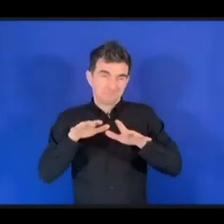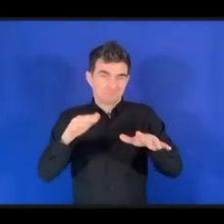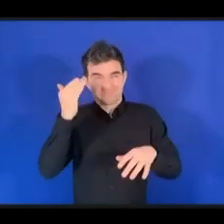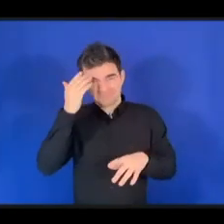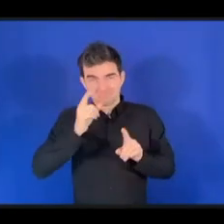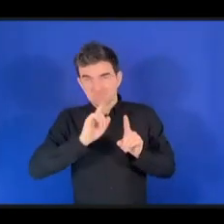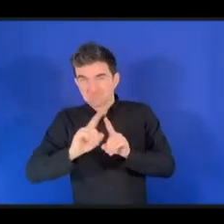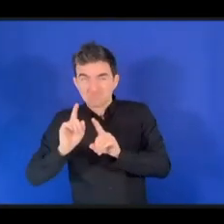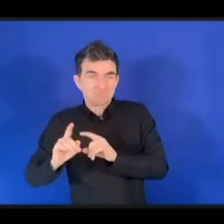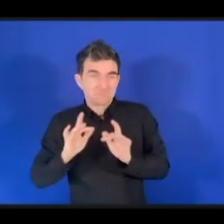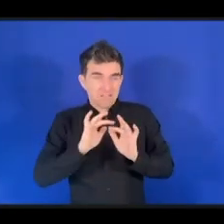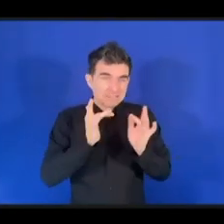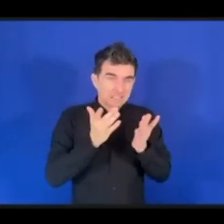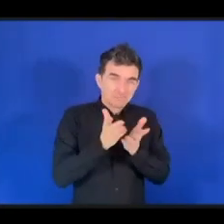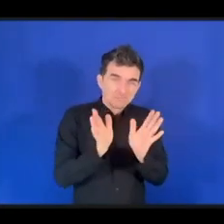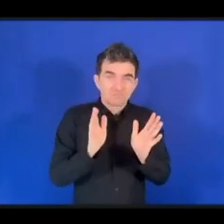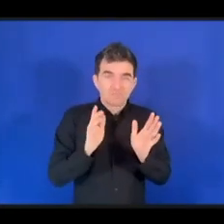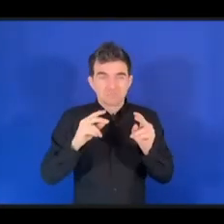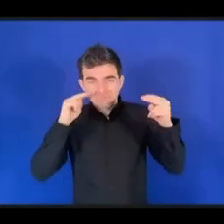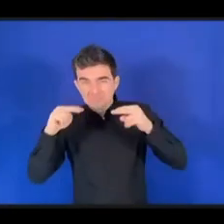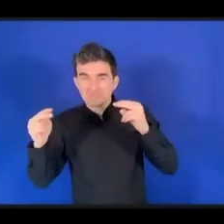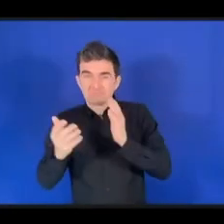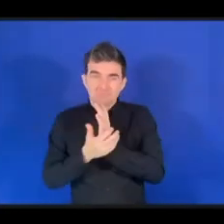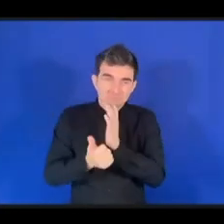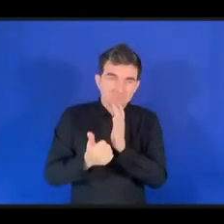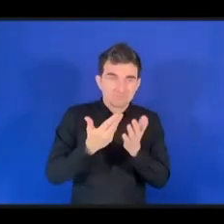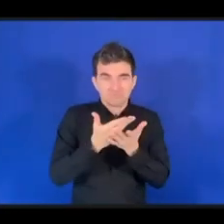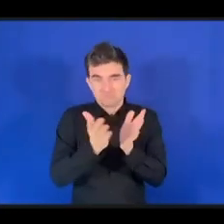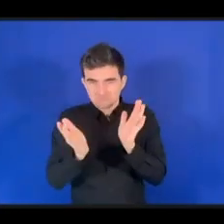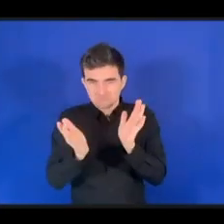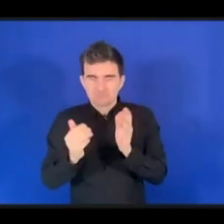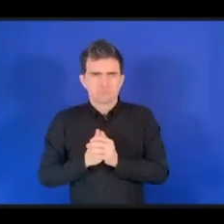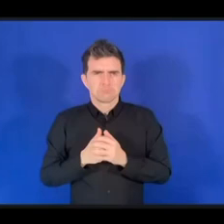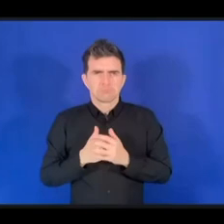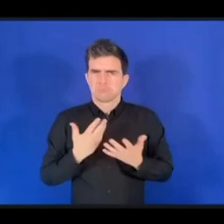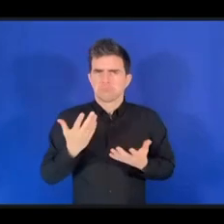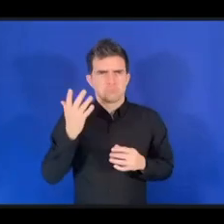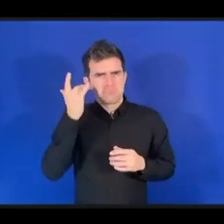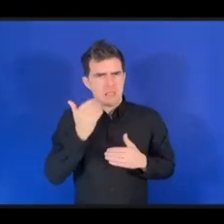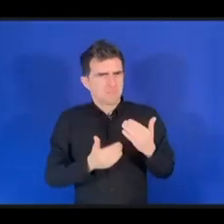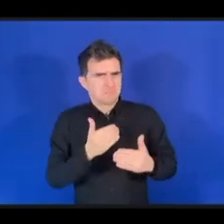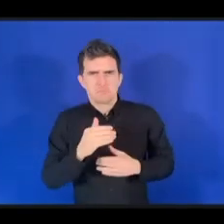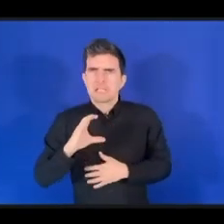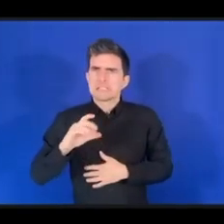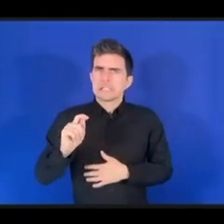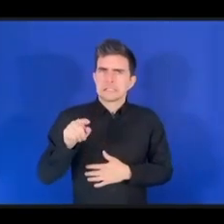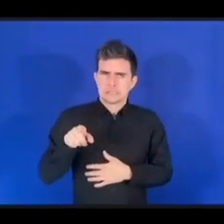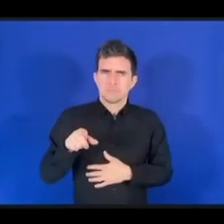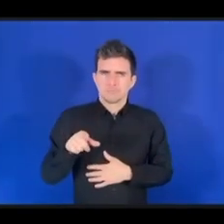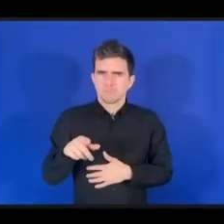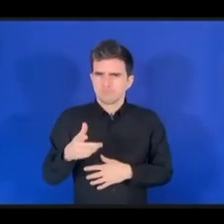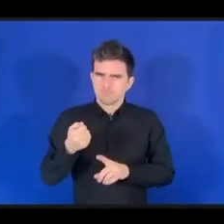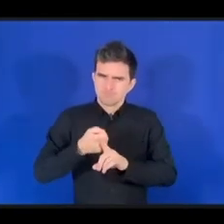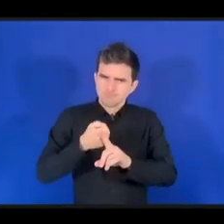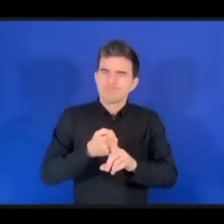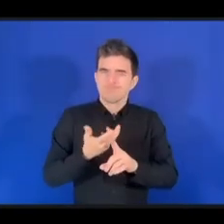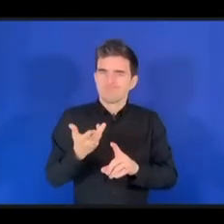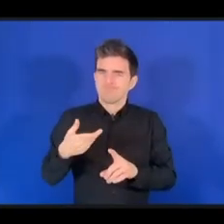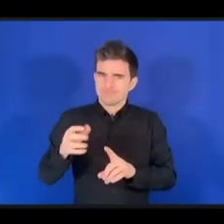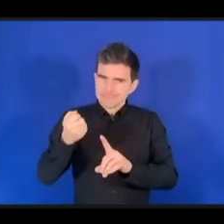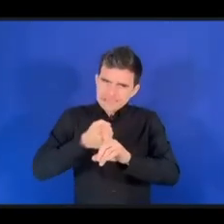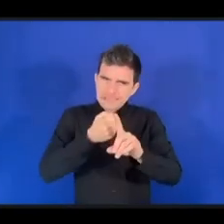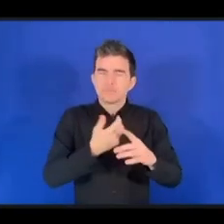lesquelles nous mettons en avant la parole des petits États pour renforcer la